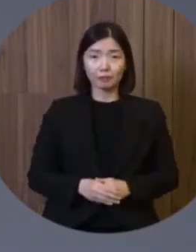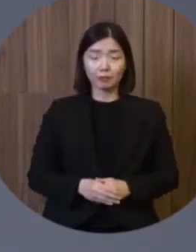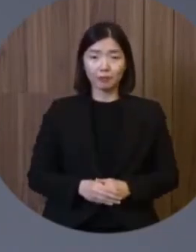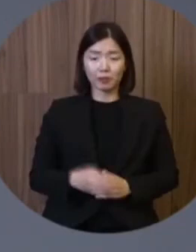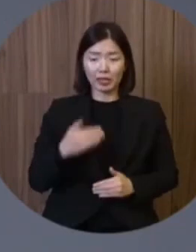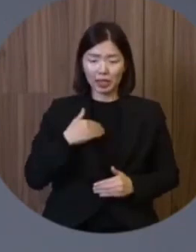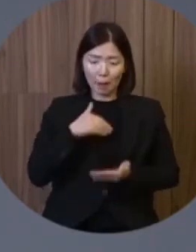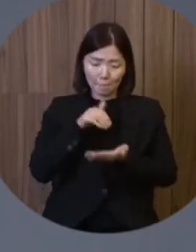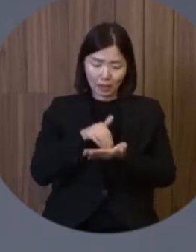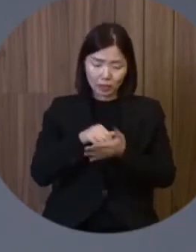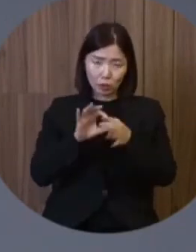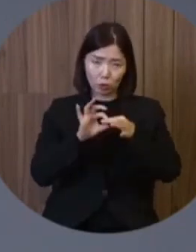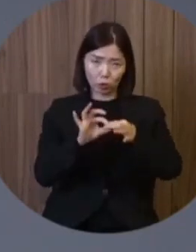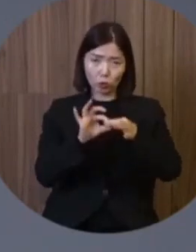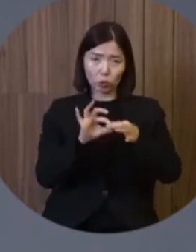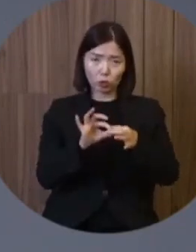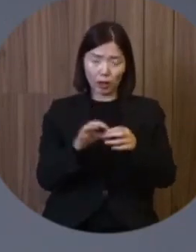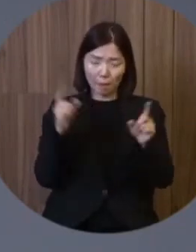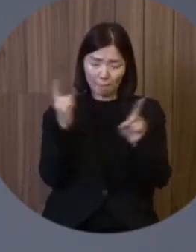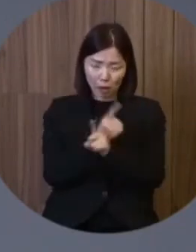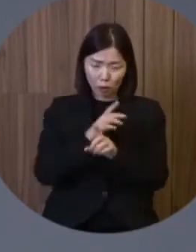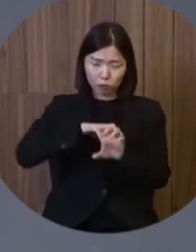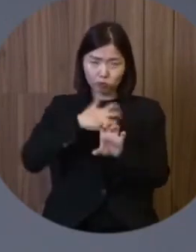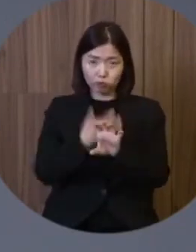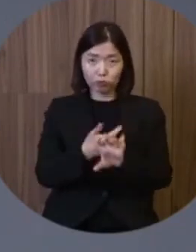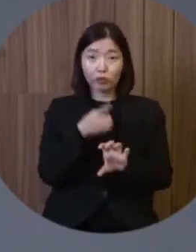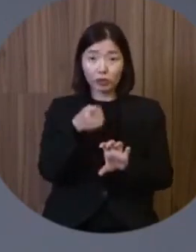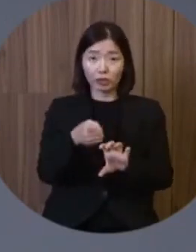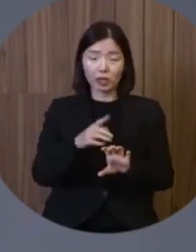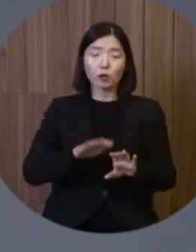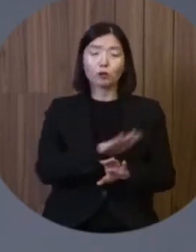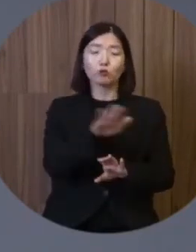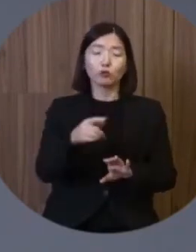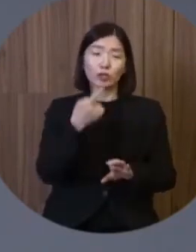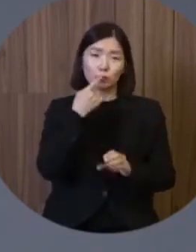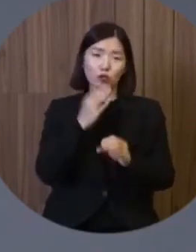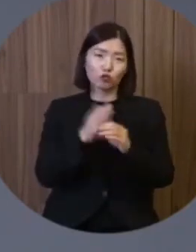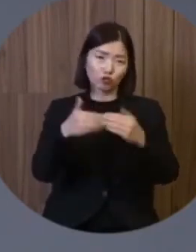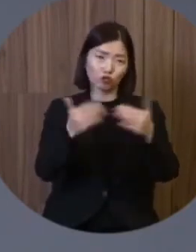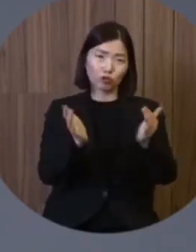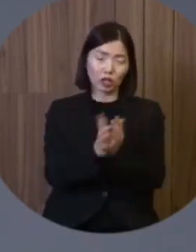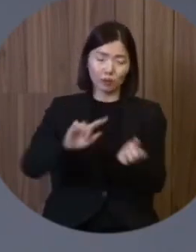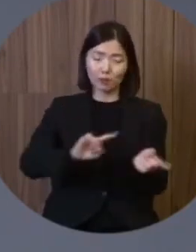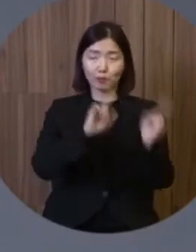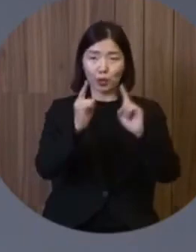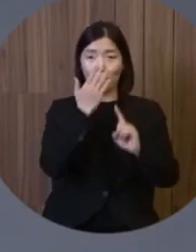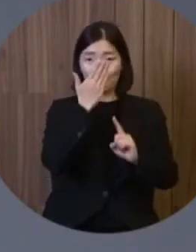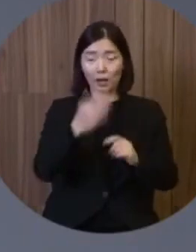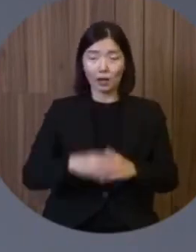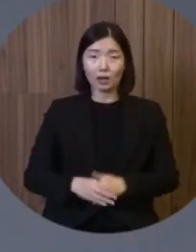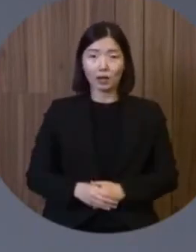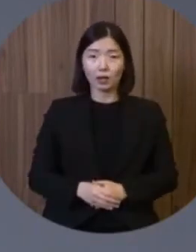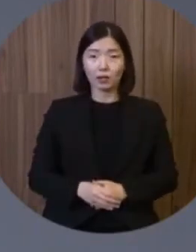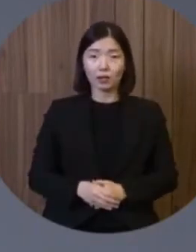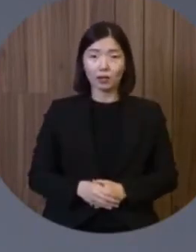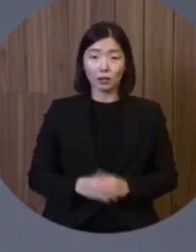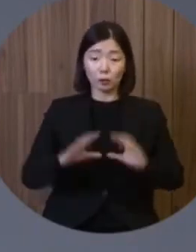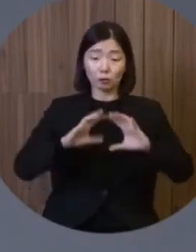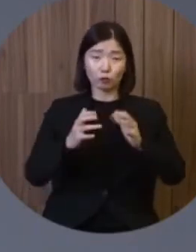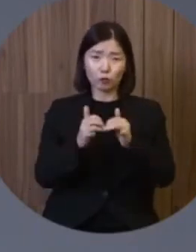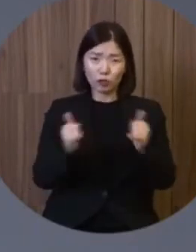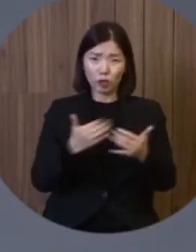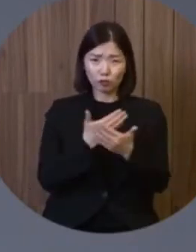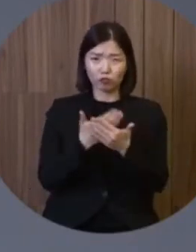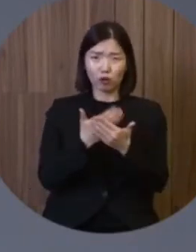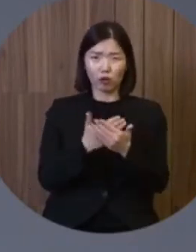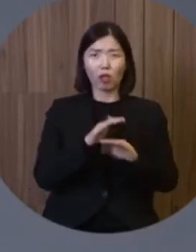처절한 자기 반성을 통한 개혁과 혁신만이 우리 민주당을 살릴 수 있습니다. 국민의